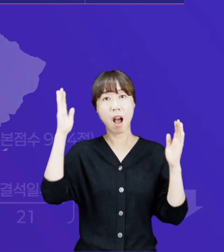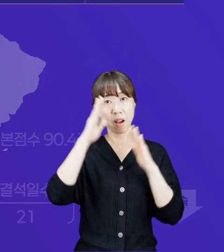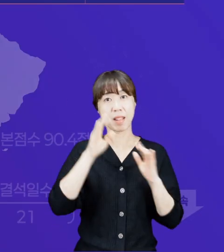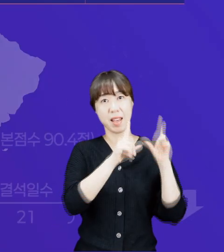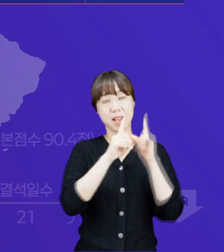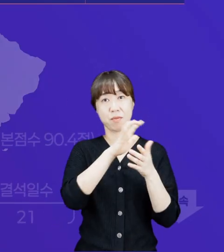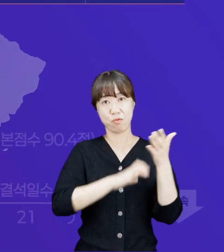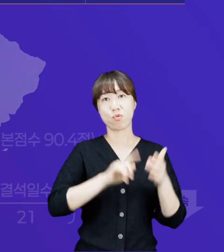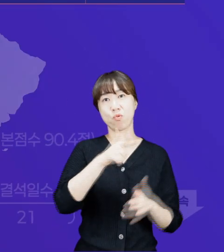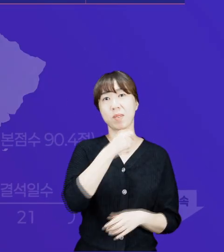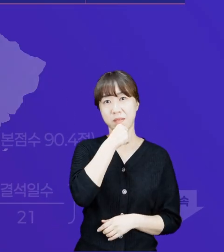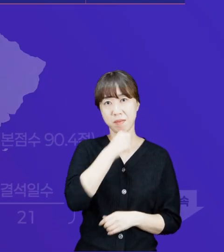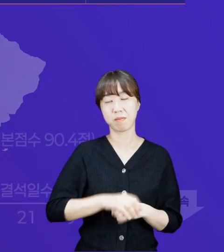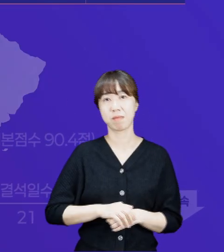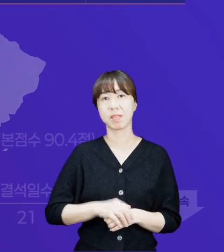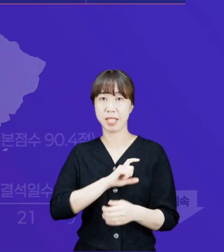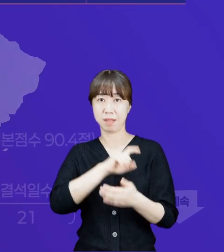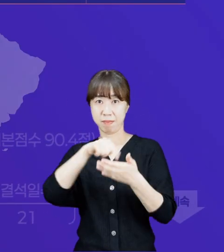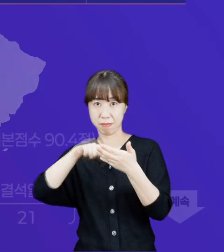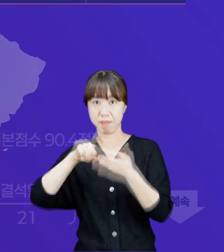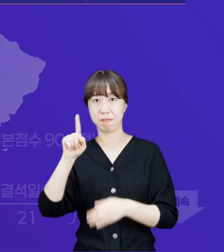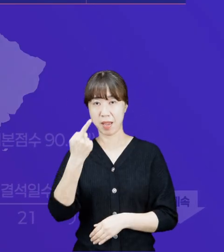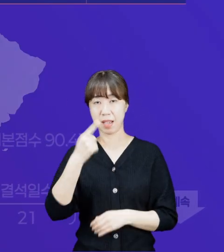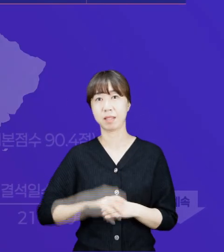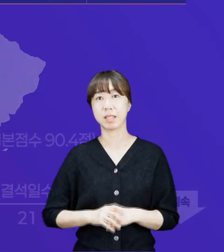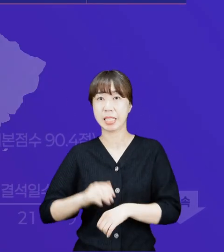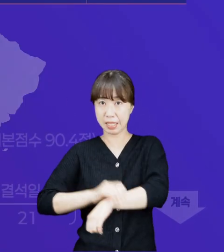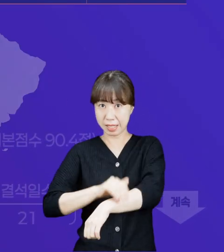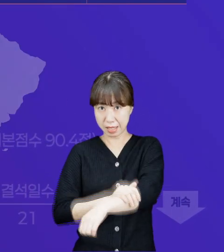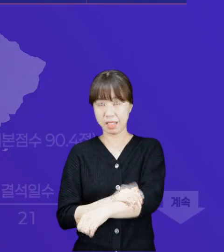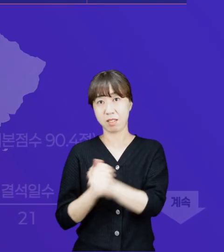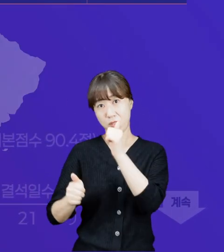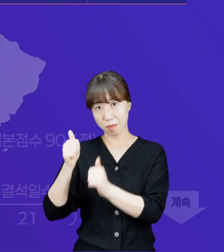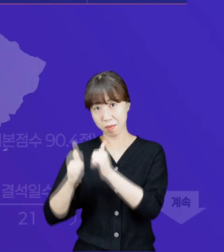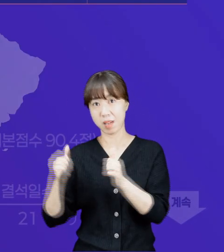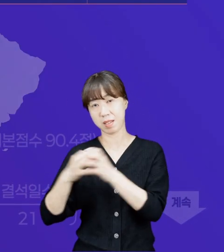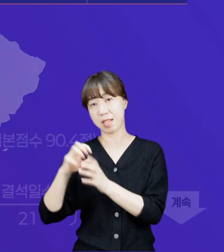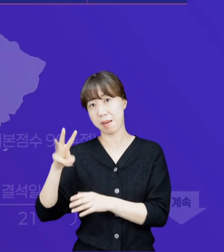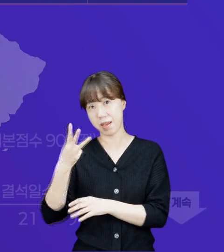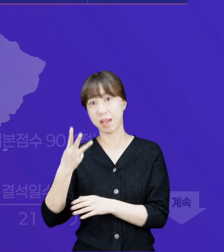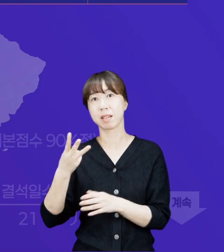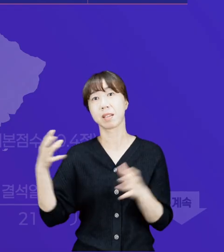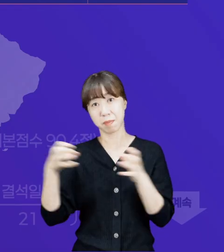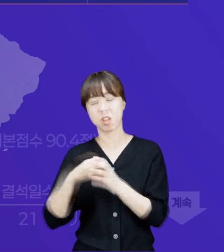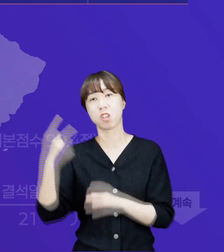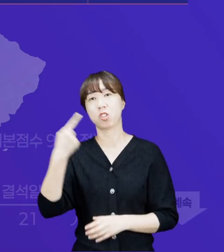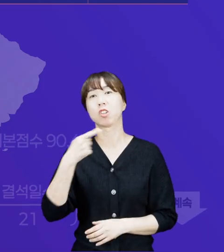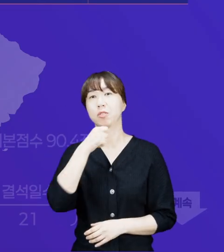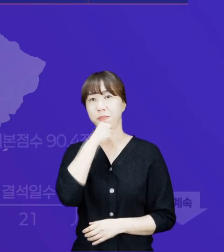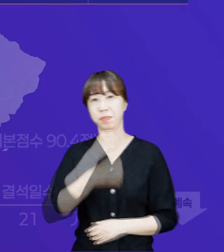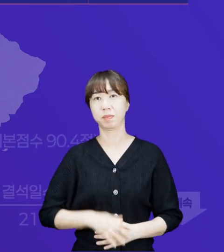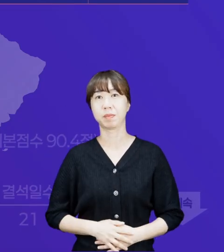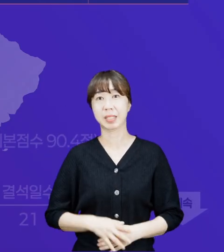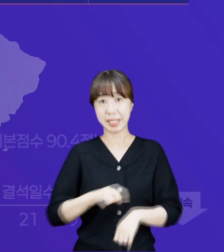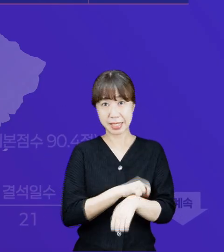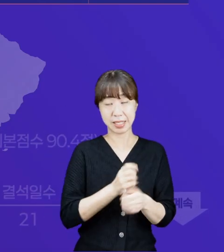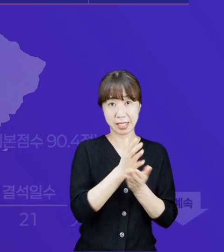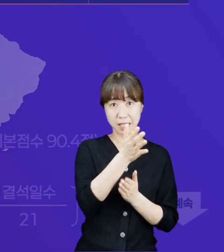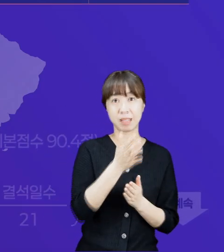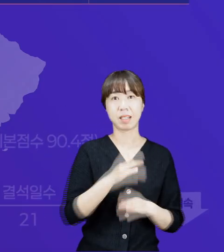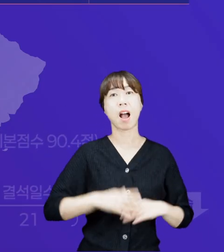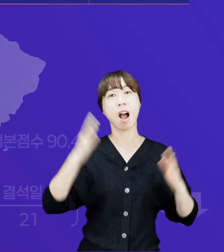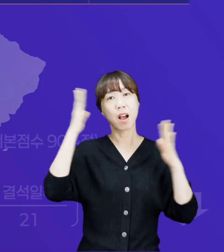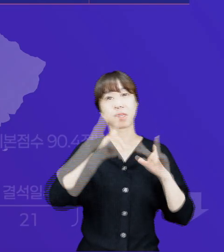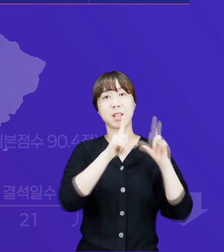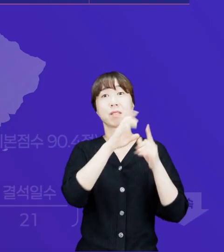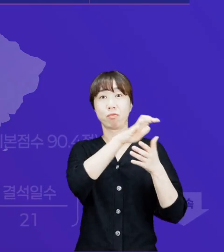성적 600점, 출석 100점, 실기고사 점수 300점 배점으로 총 1000점 만점. 특기자 전형은